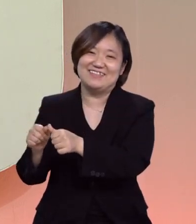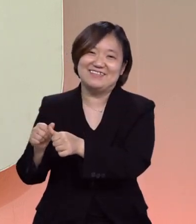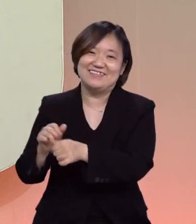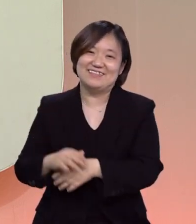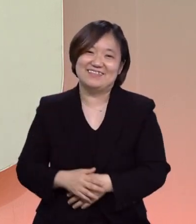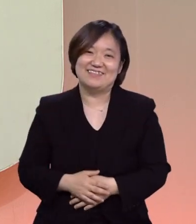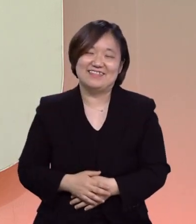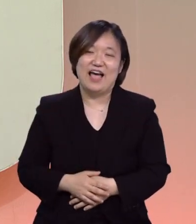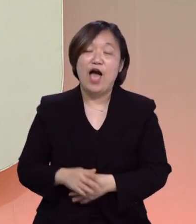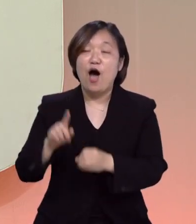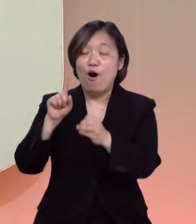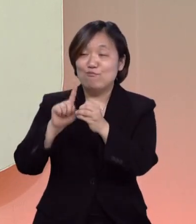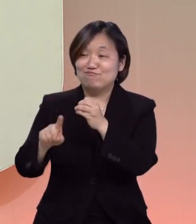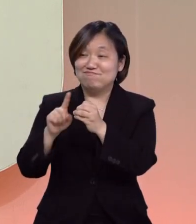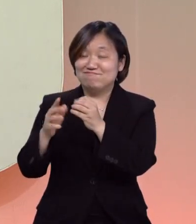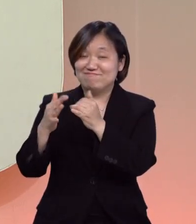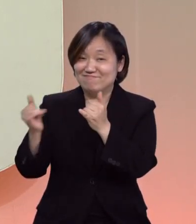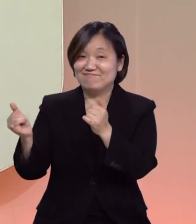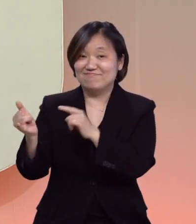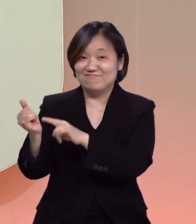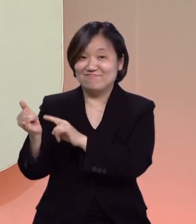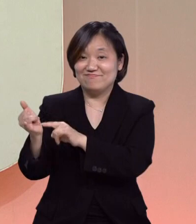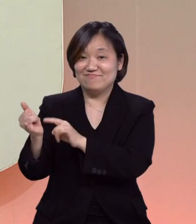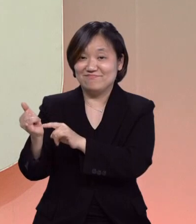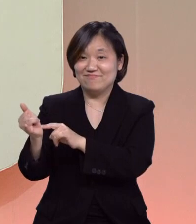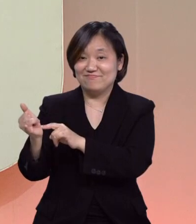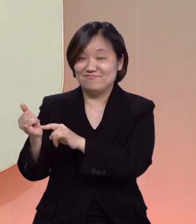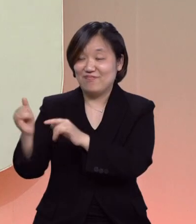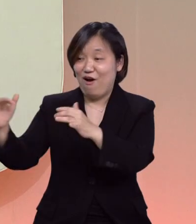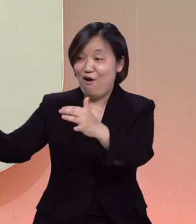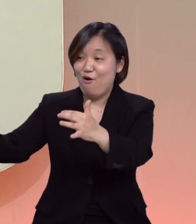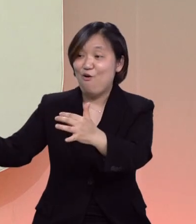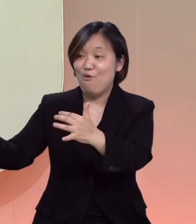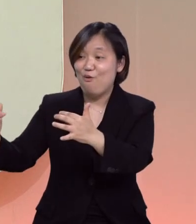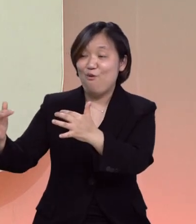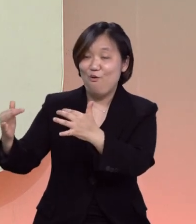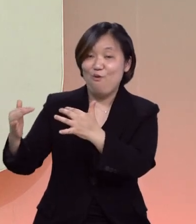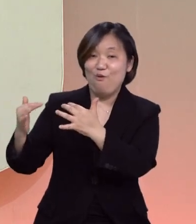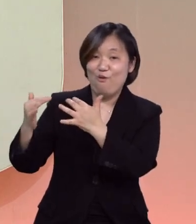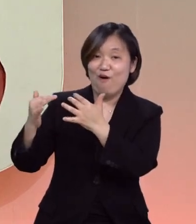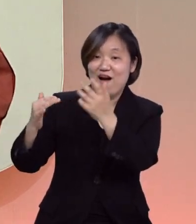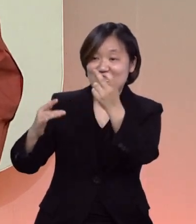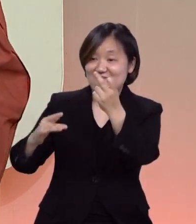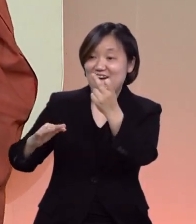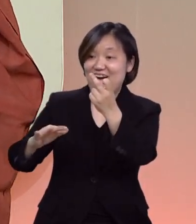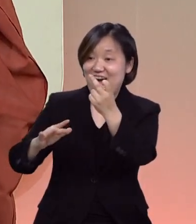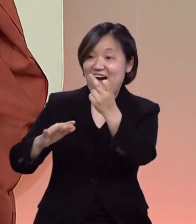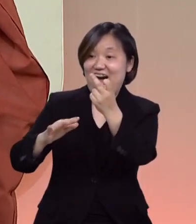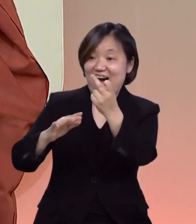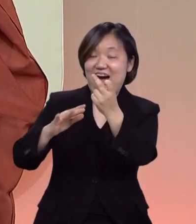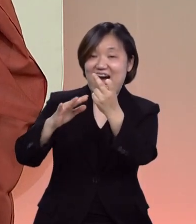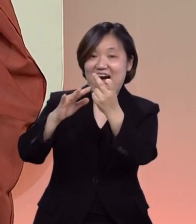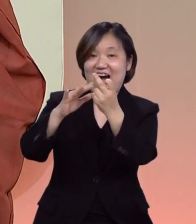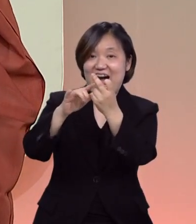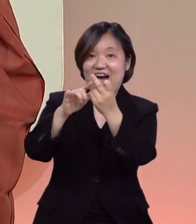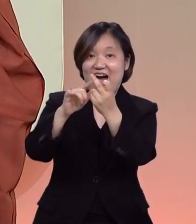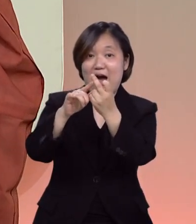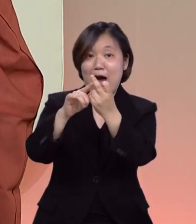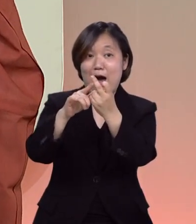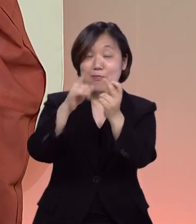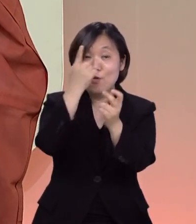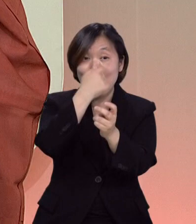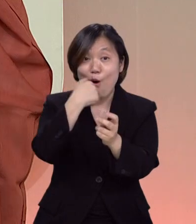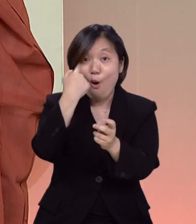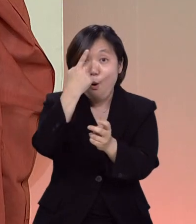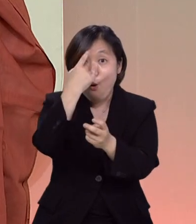신도들이 서울과 부산의 그 신도들을 우루루루루 이렇게 성전하며 올라와서요 형각 비구니 스님을 보는